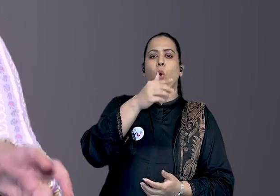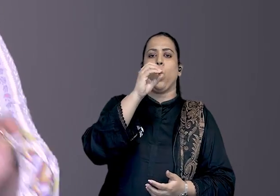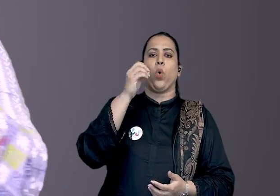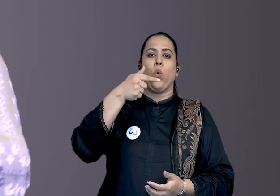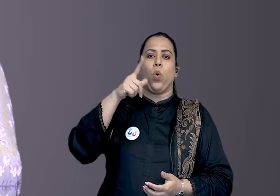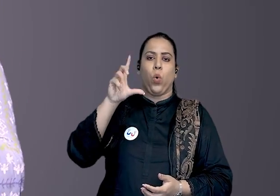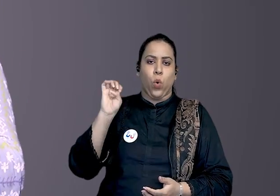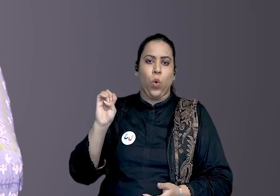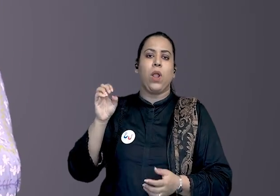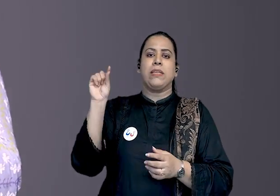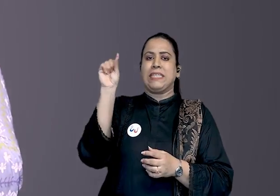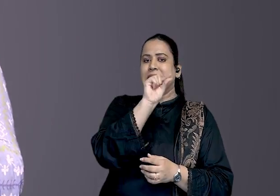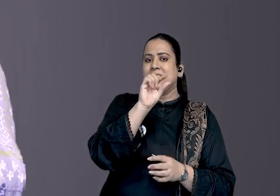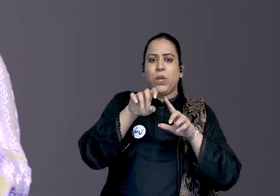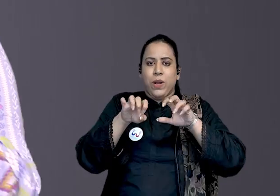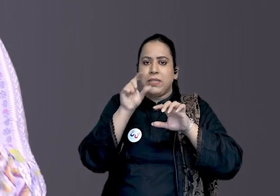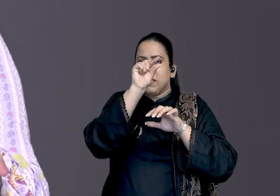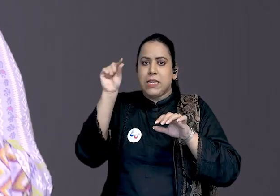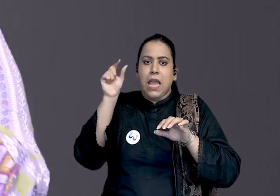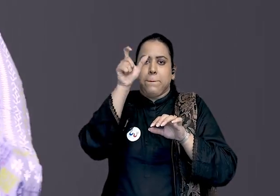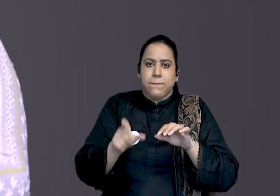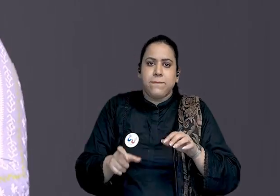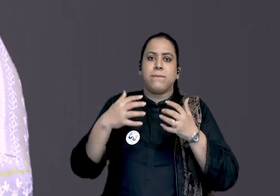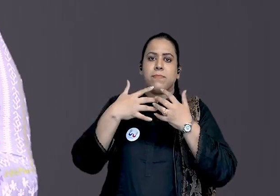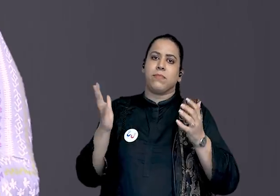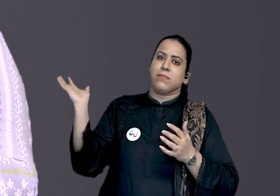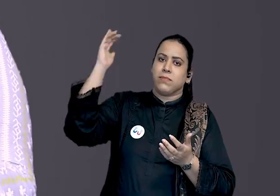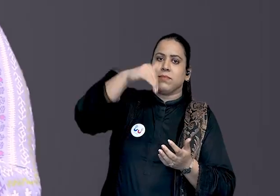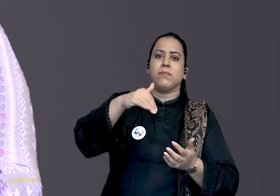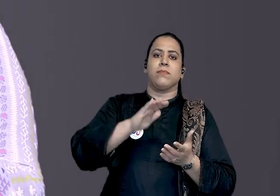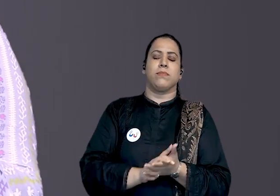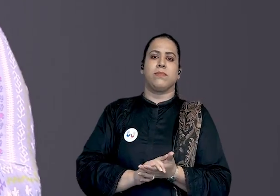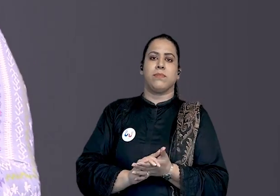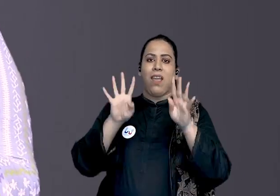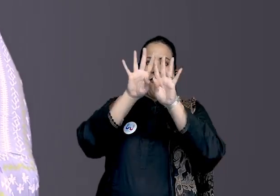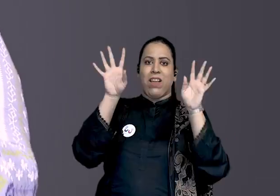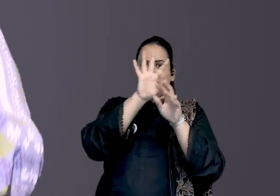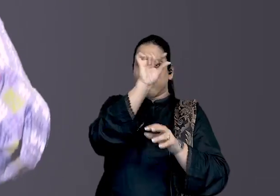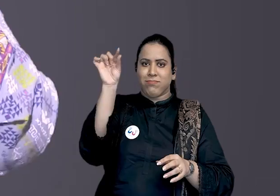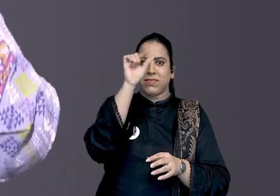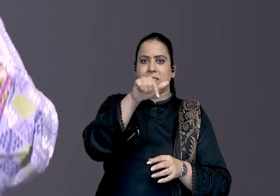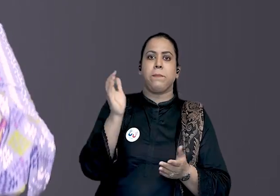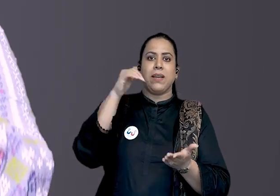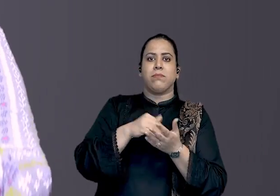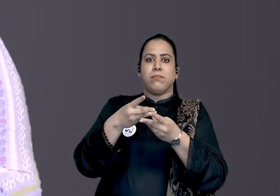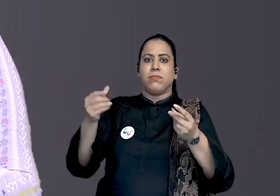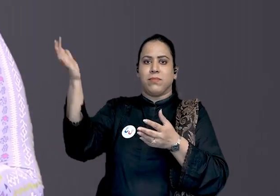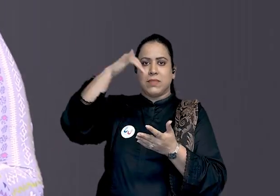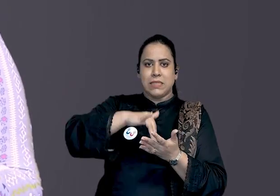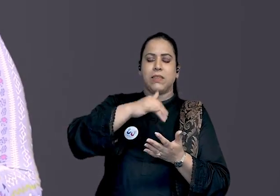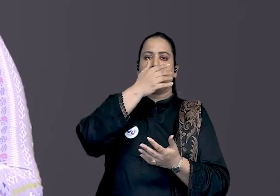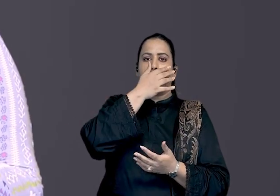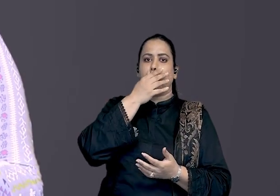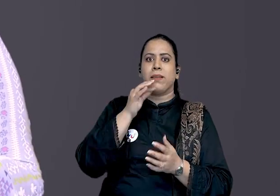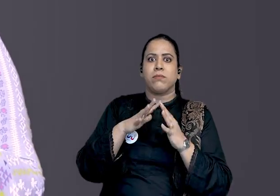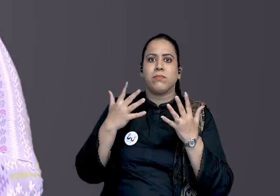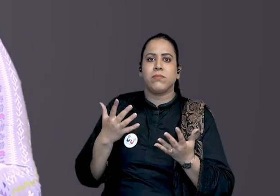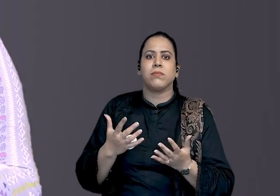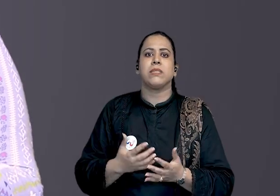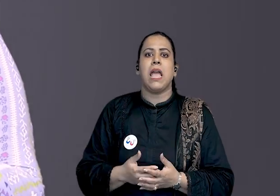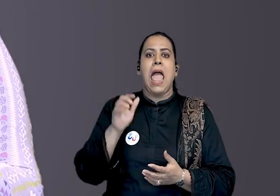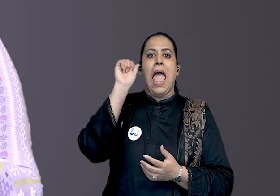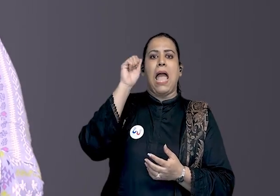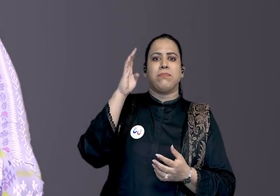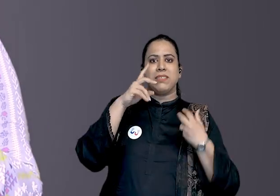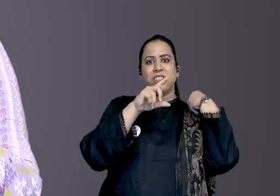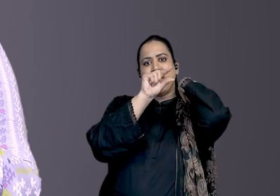تو وہ ہماری ویب سائٹ پہ لینڈ کر جائے گا، ہماری ویب سائٹ پہ جب وہ آئے گا آرکائیوز کی ویب سائٹ پہ تو اس کو وہ ایک ایبسٹریکٹس مل جائیں گے، تو اس کو پتہ